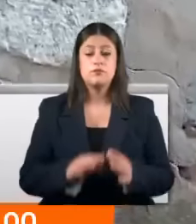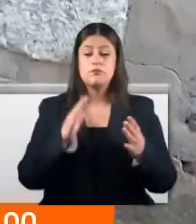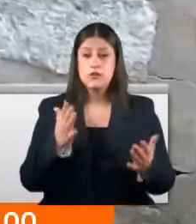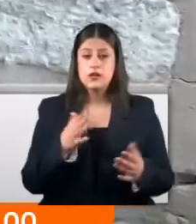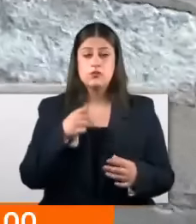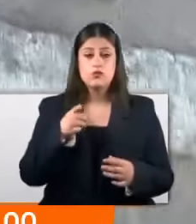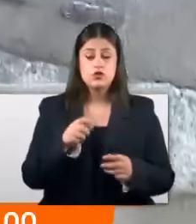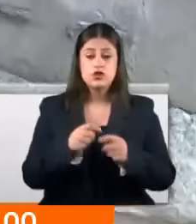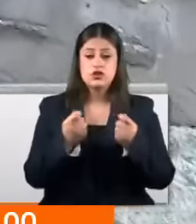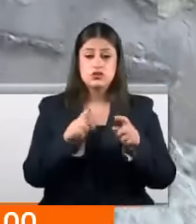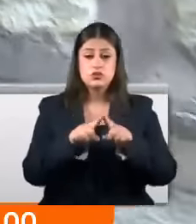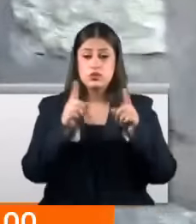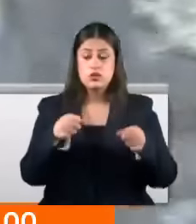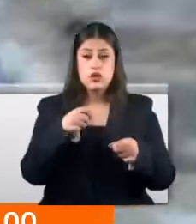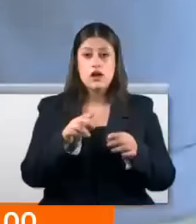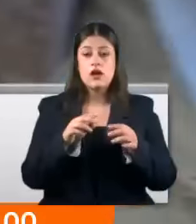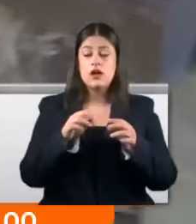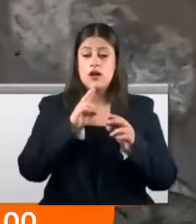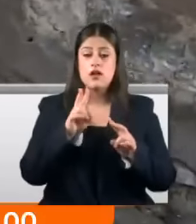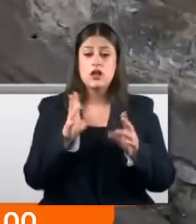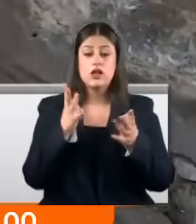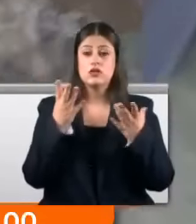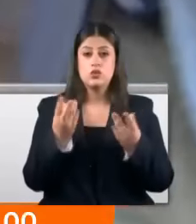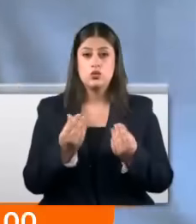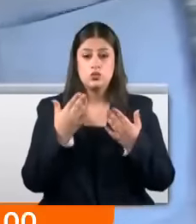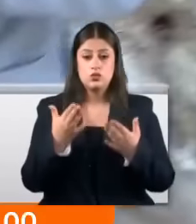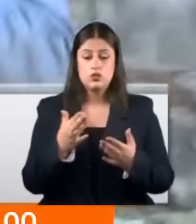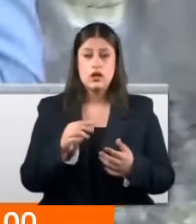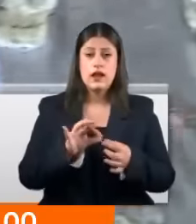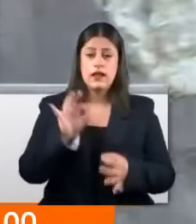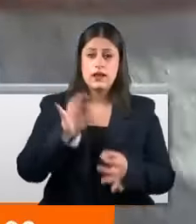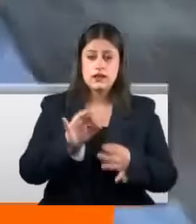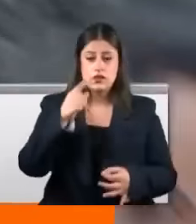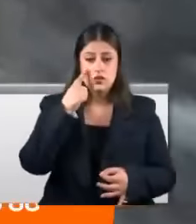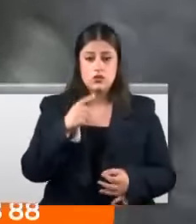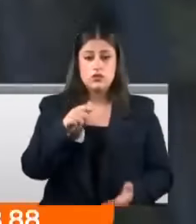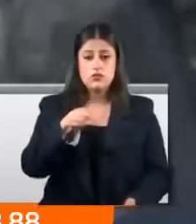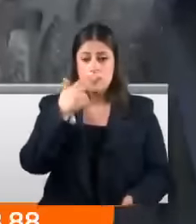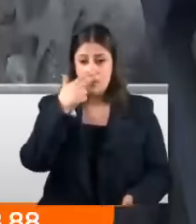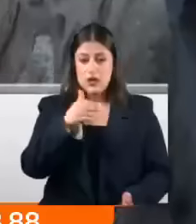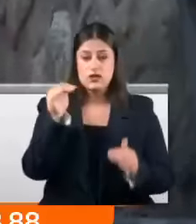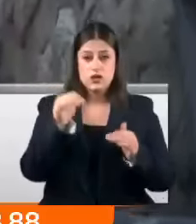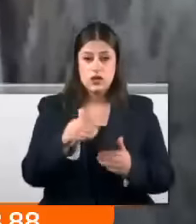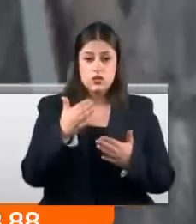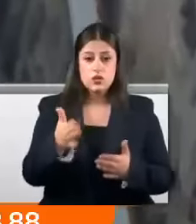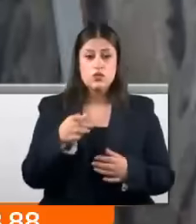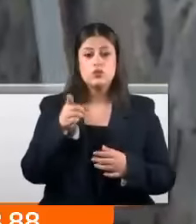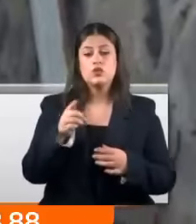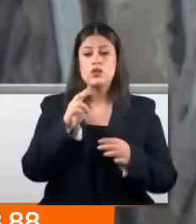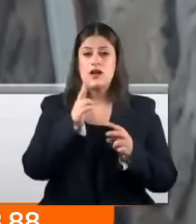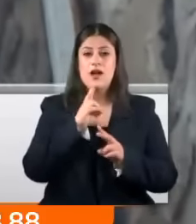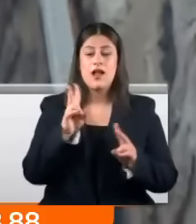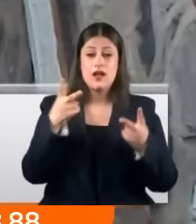işletmelerde elektrik nasıl sağlanıyor? Litrelerce bu varillerle mazot geliyor ve jeneratörler bu mazotla besleniyor ve bir